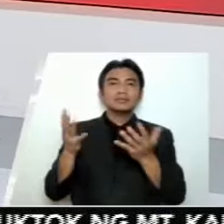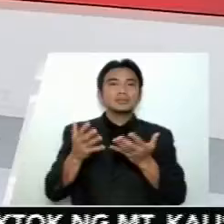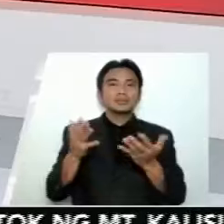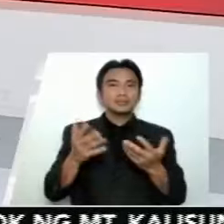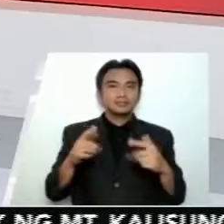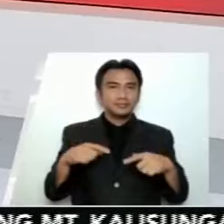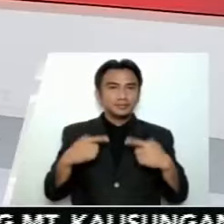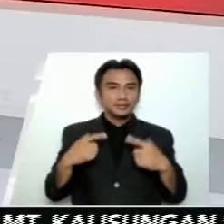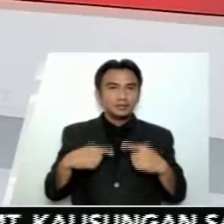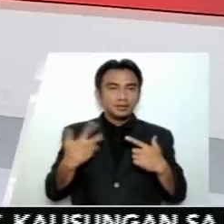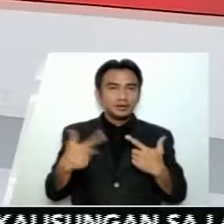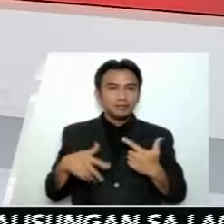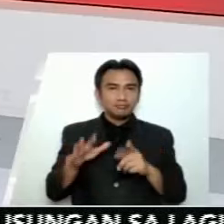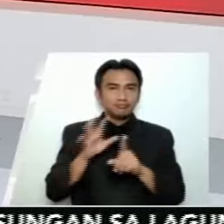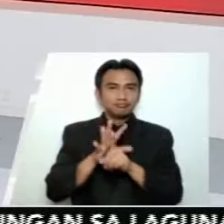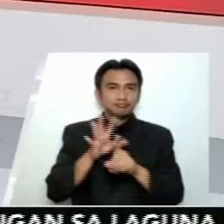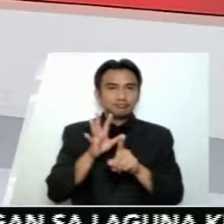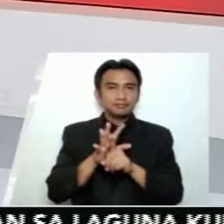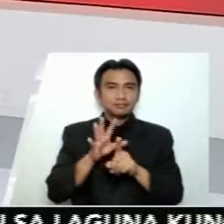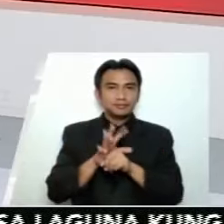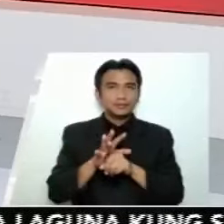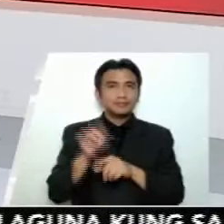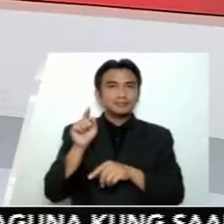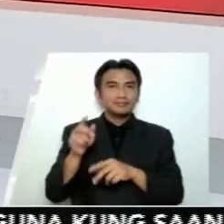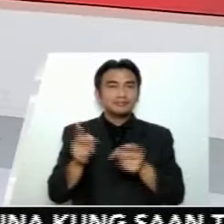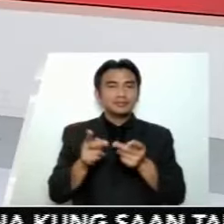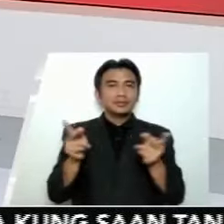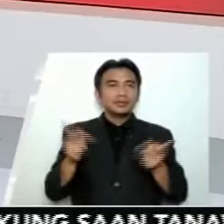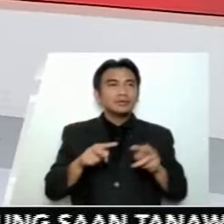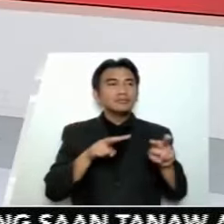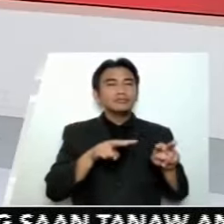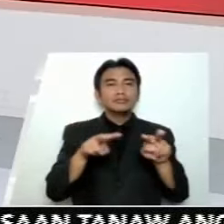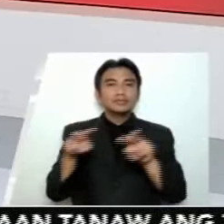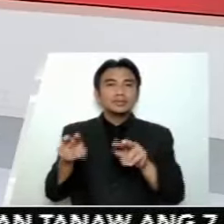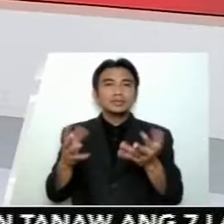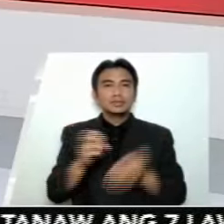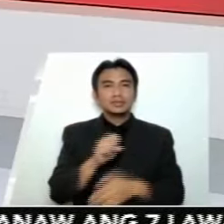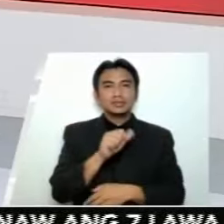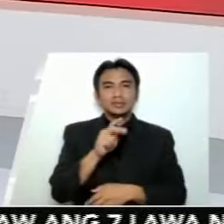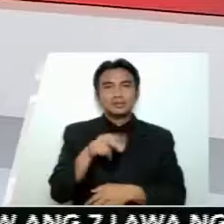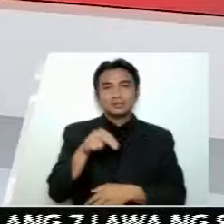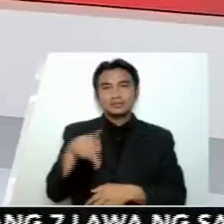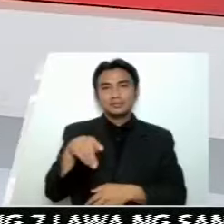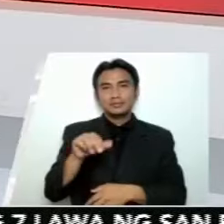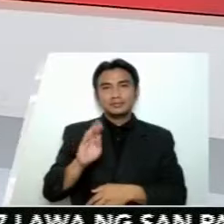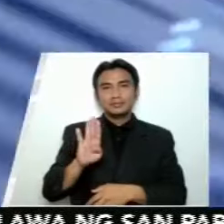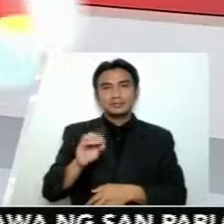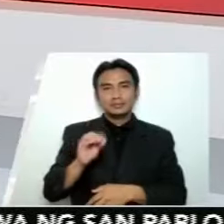sikat na s lakes ng San Pablo G tayo sa Mount kalisungan JP